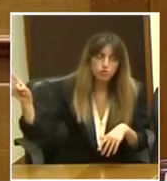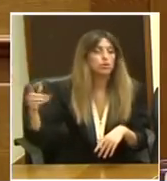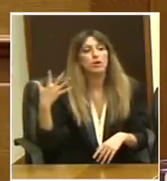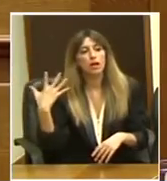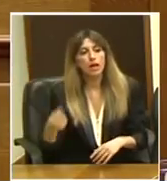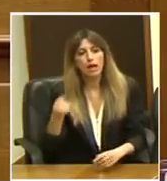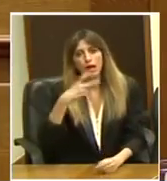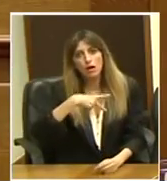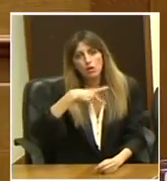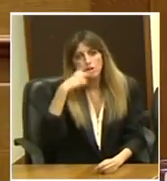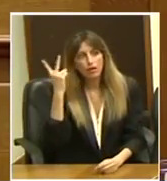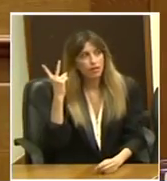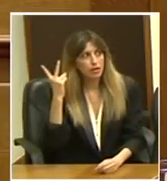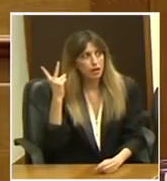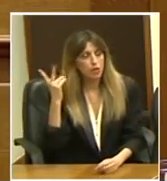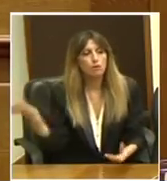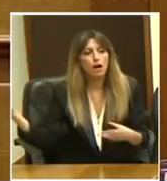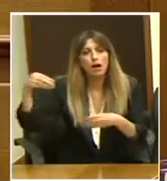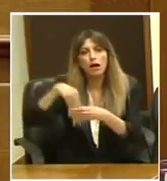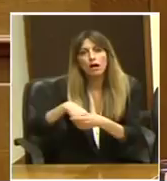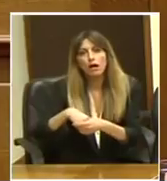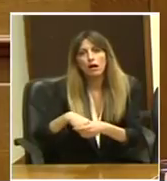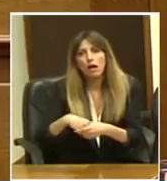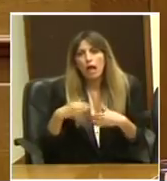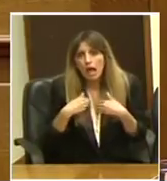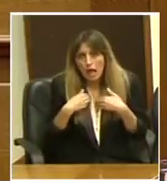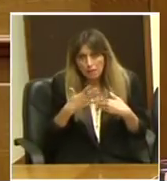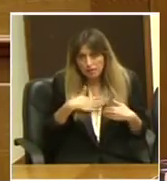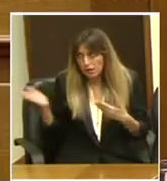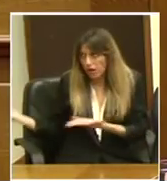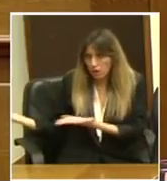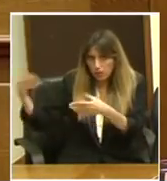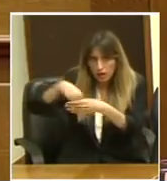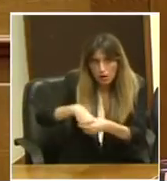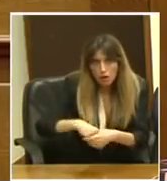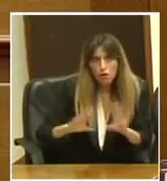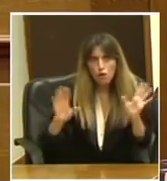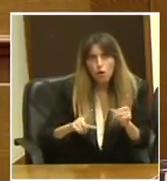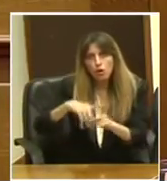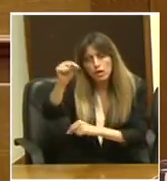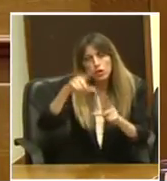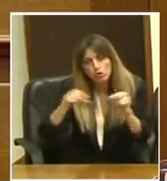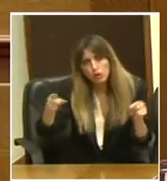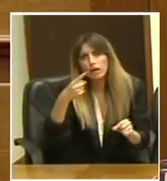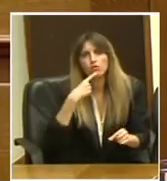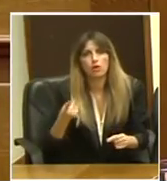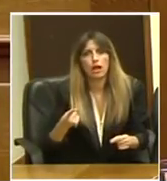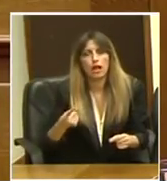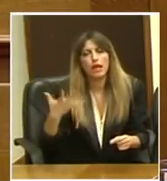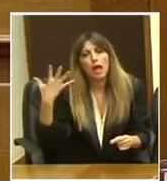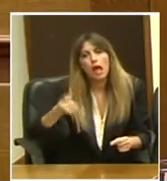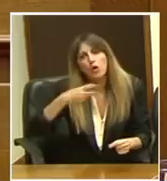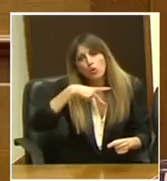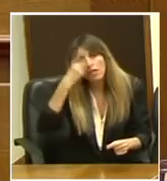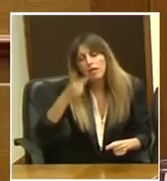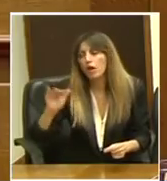Δεν διεκδικούμε εμείς να τους βάλουμε ή να μην τους βάλουμε. Εκείνοι το θέλουμε. Δικαιούνται να πάρουν πρόσκληση από τον ΝΑΤΟ. Τι σημαίνει πρόσκληση